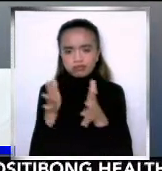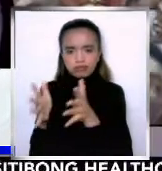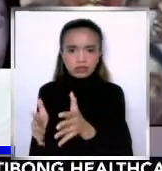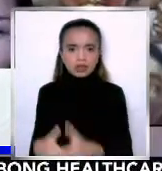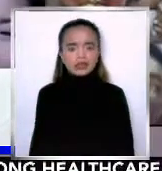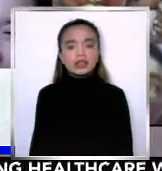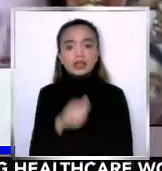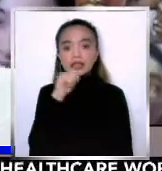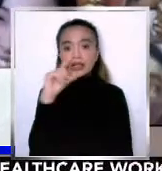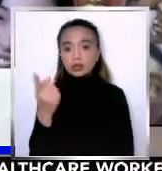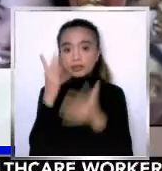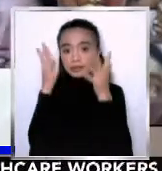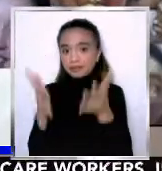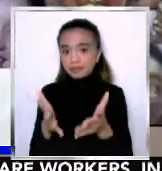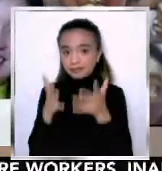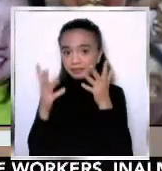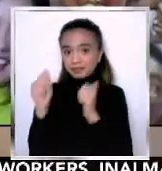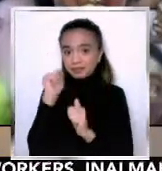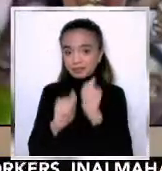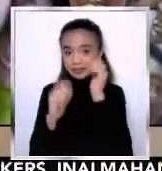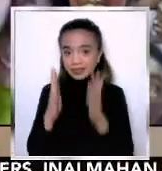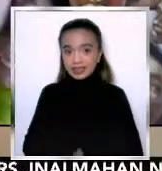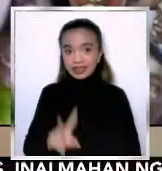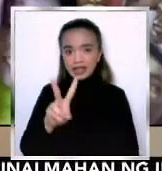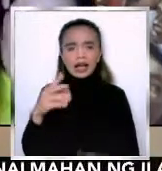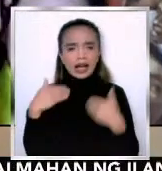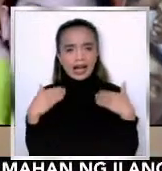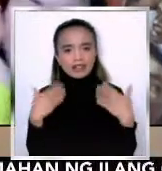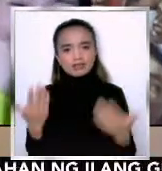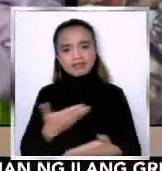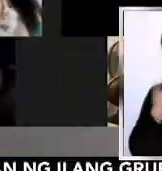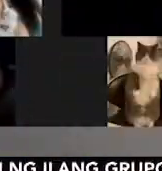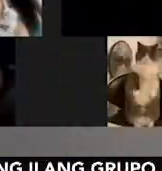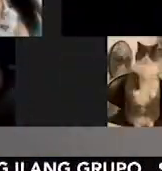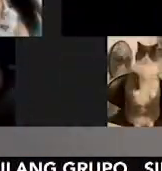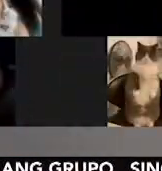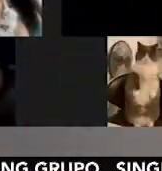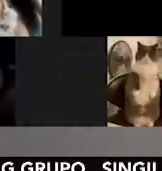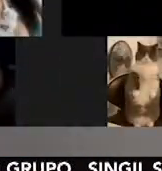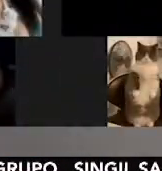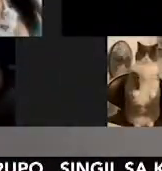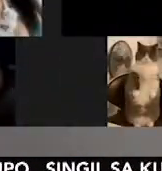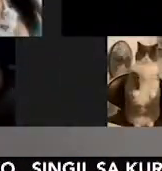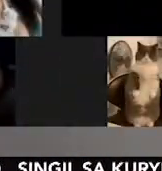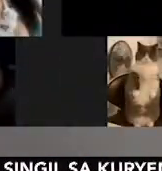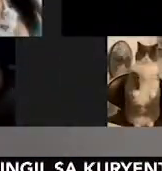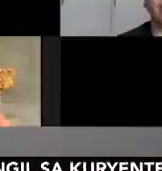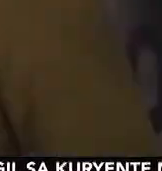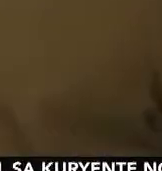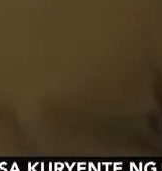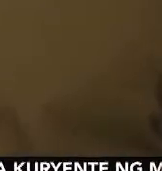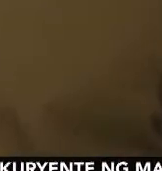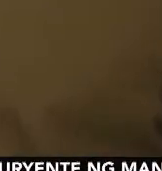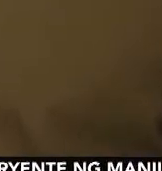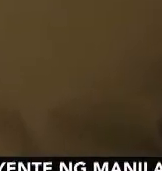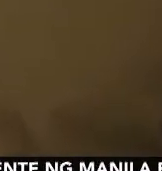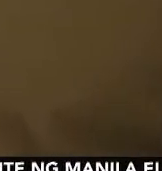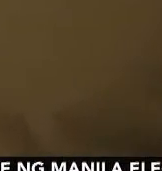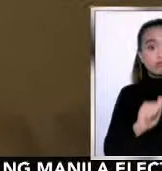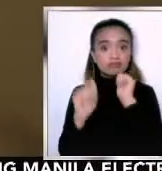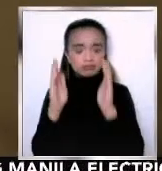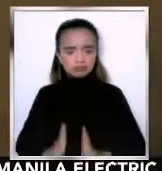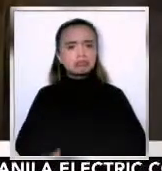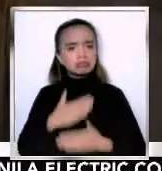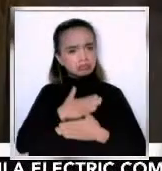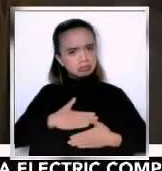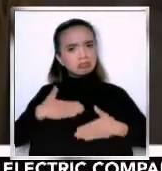Beauty, napuno rin ng tawanan at masasayang games ang FanCon na talaga namang in-enjoy ng ating mga kapuso. Nag-post din si